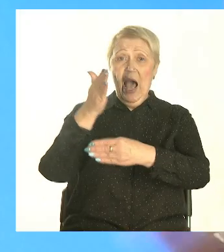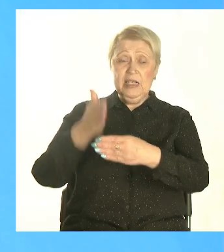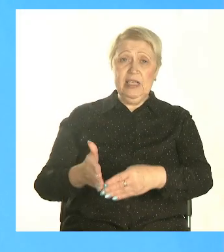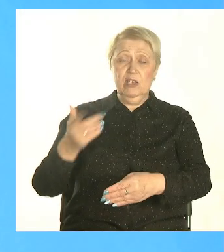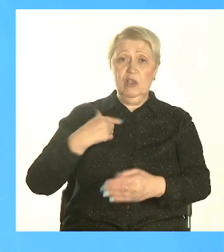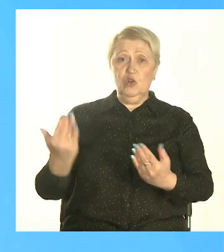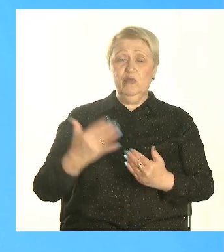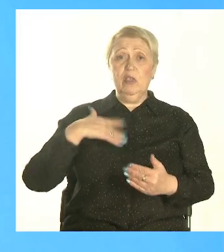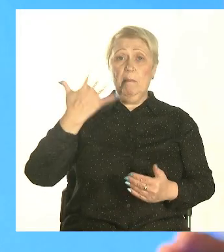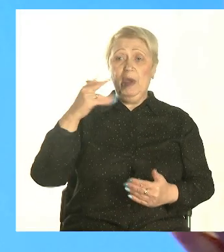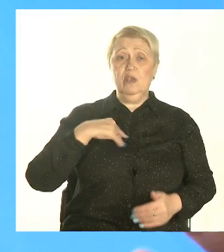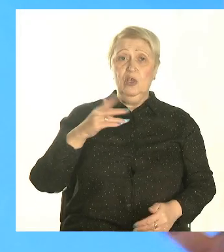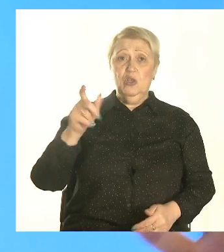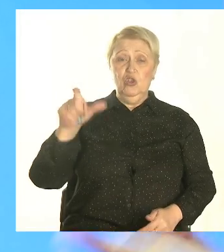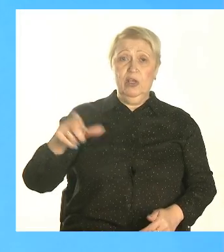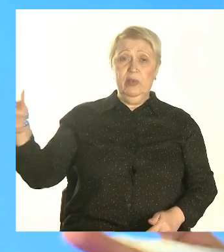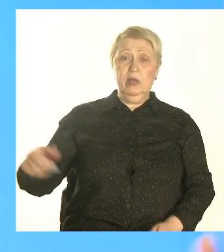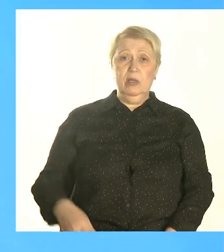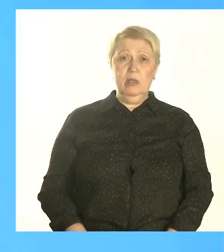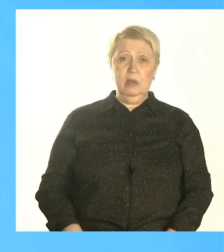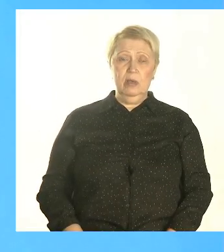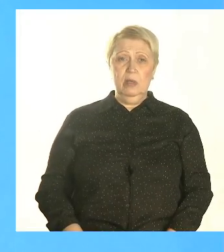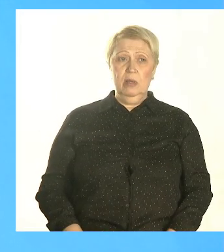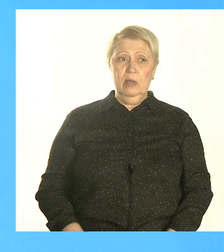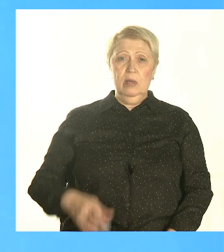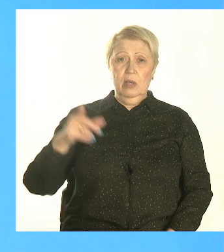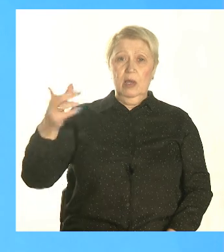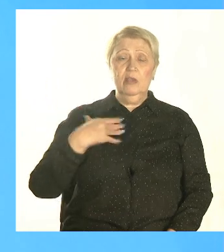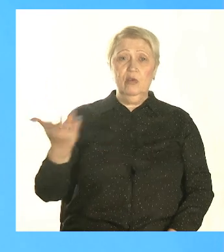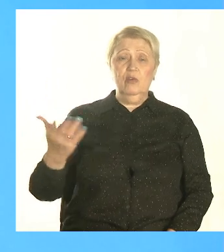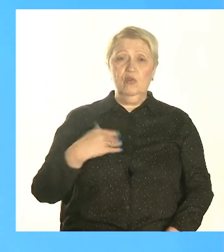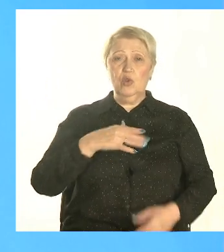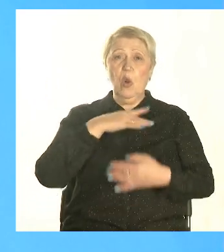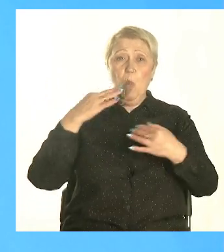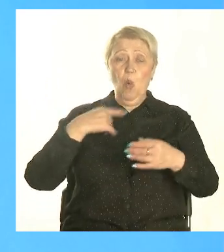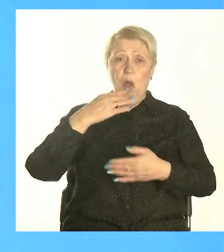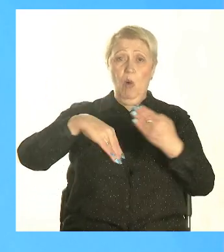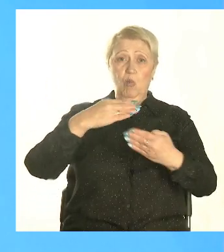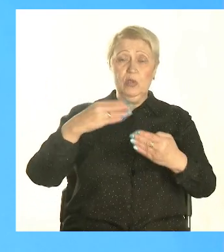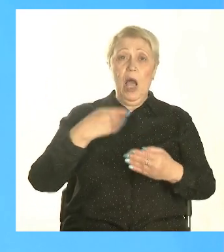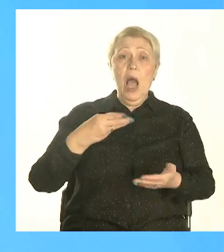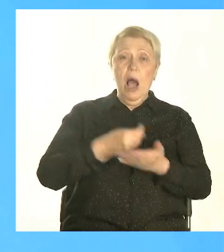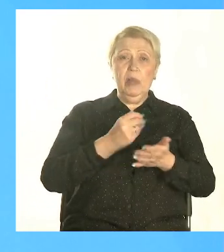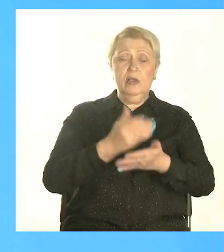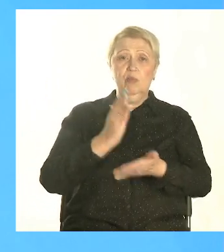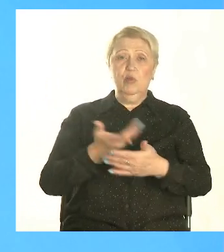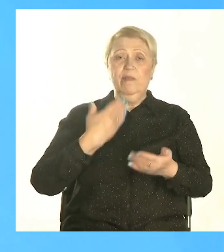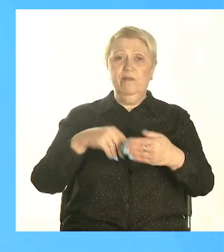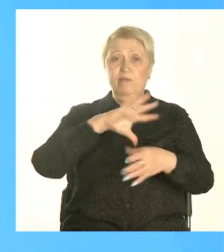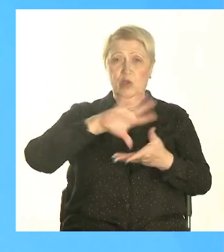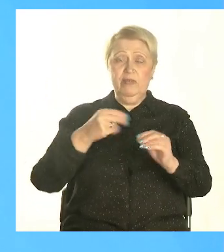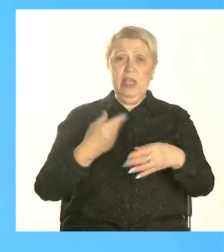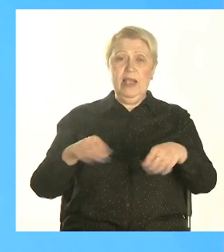там 14 детей, я не знаю. И они, соответственно, гораздо больше мусора производят. Но платить мы будем одинаково. Смотрите, до того,